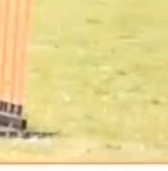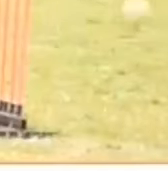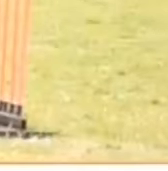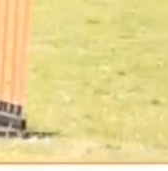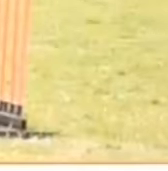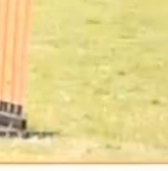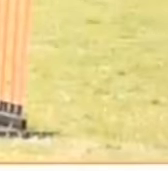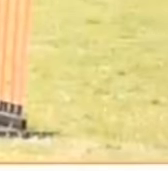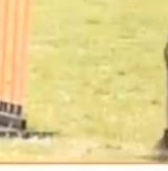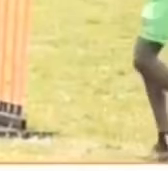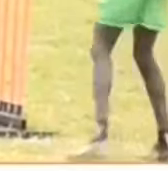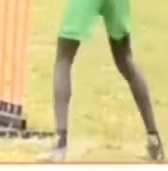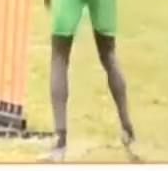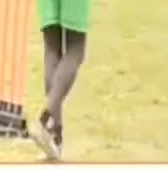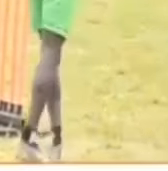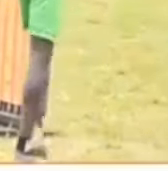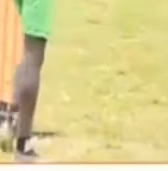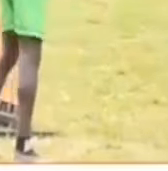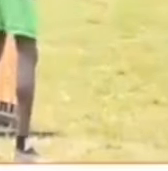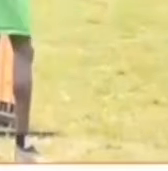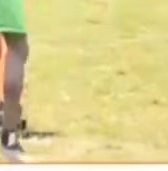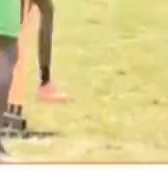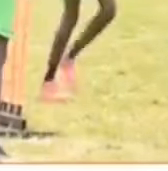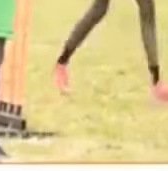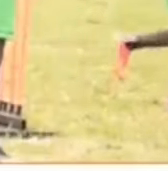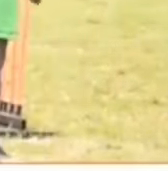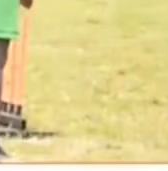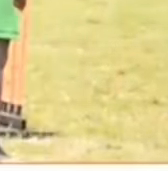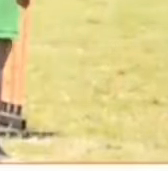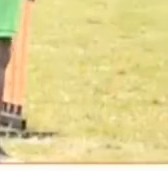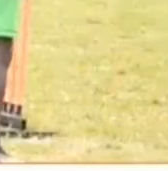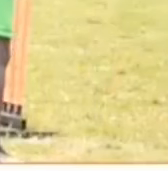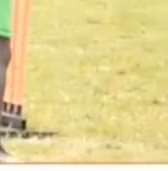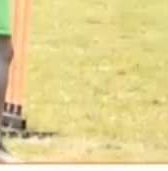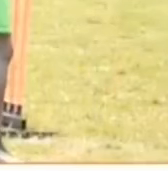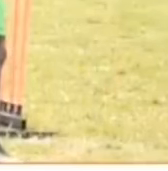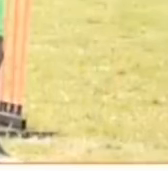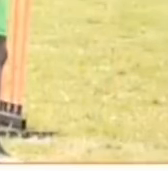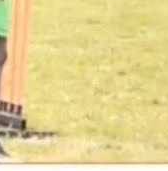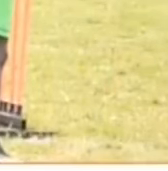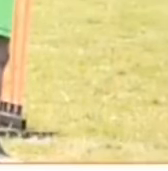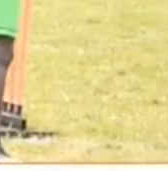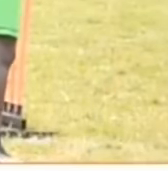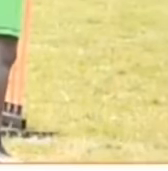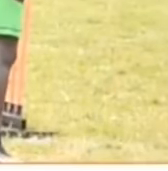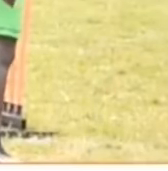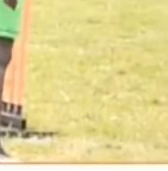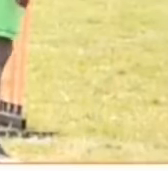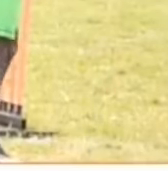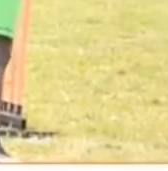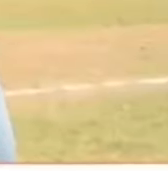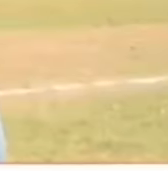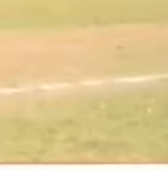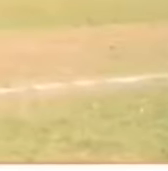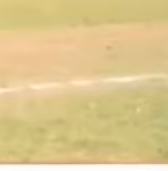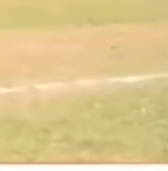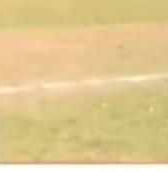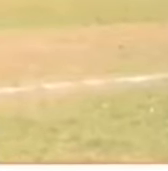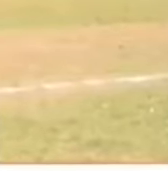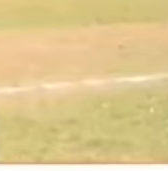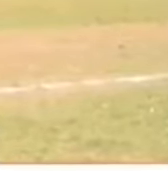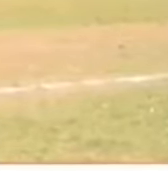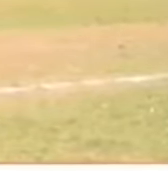Muchurezi yavudde Mukitara FC nga yagiyambyeko okukiika mu mpaka za CAF Confederation Cup eza season ejja. Singa pia ku